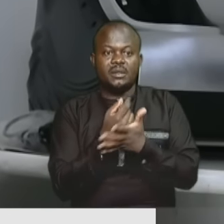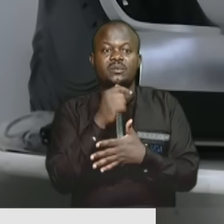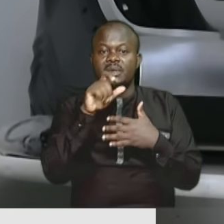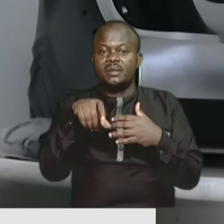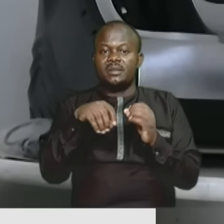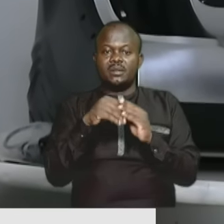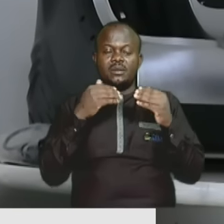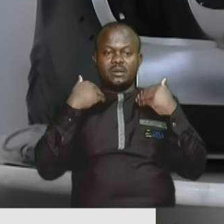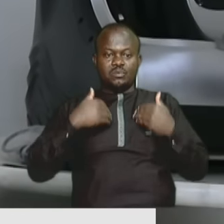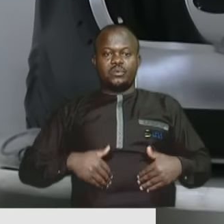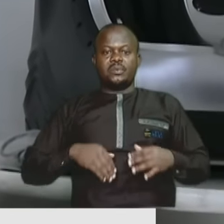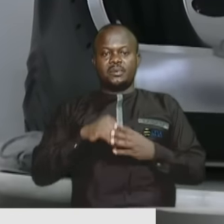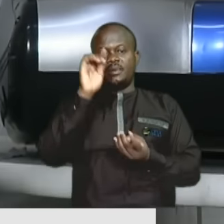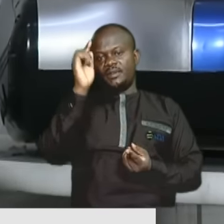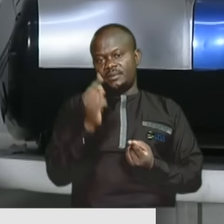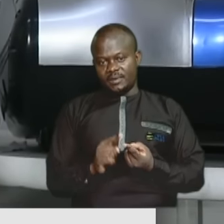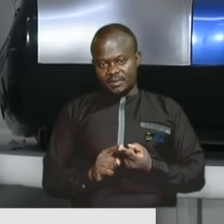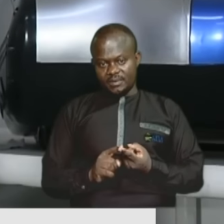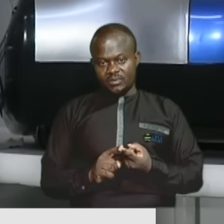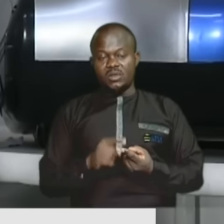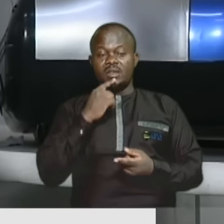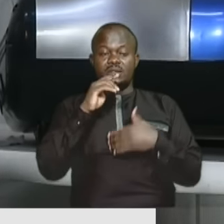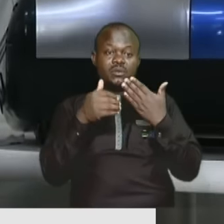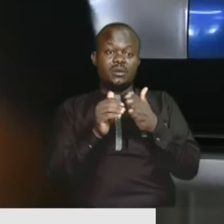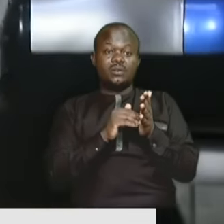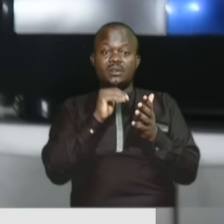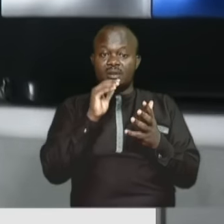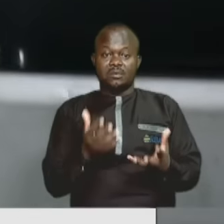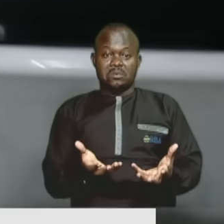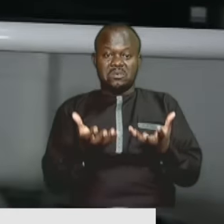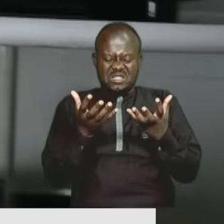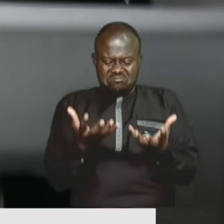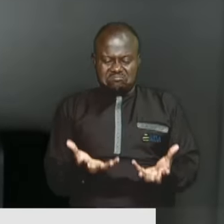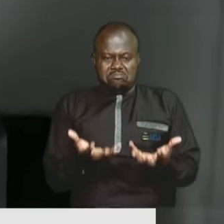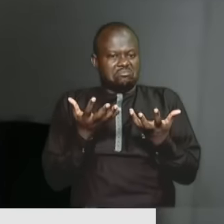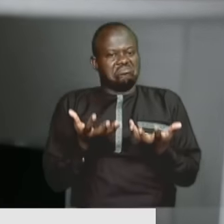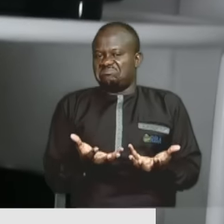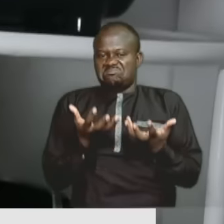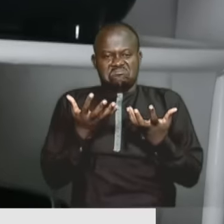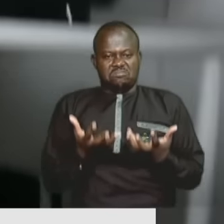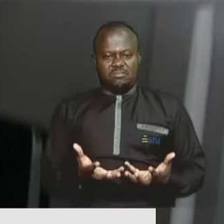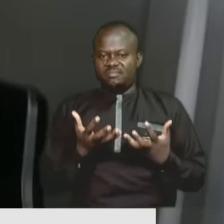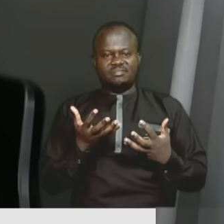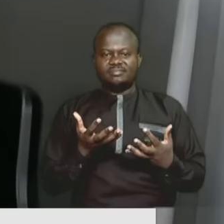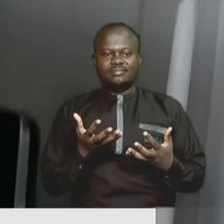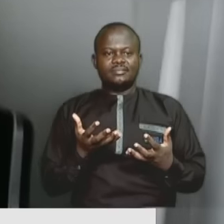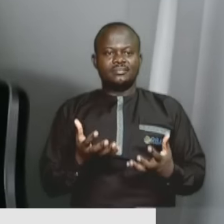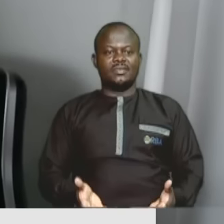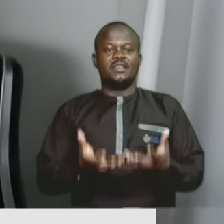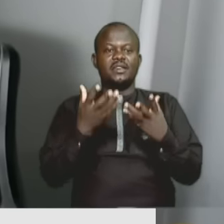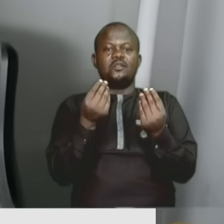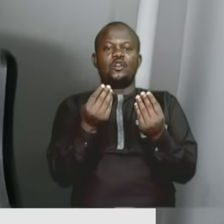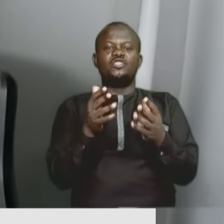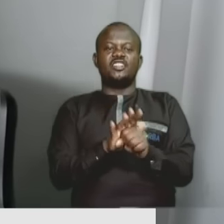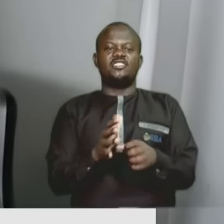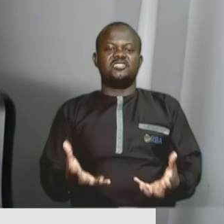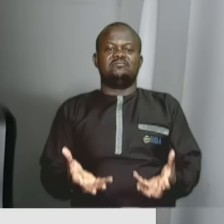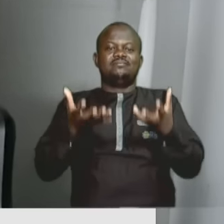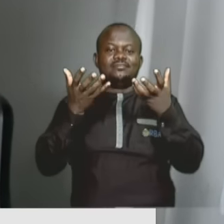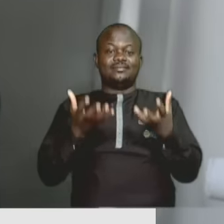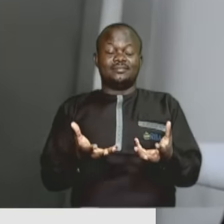mu mubiri bigenda bigabanuka. Ni machine itanaremerere kambereke ukuntu umuntu arayiterura. Iroroshye cyane, ni machine